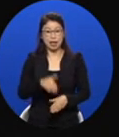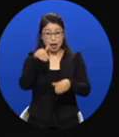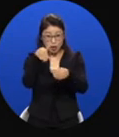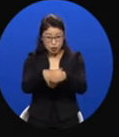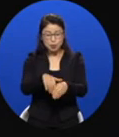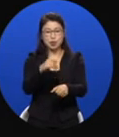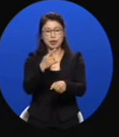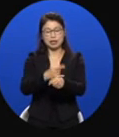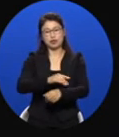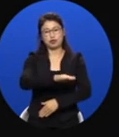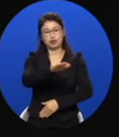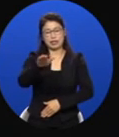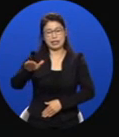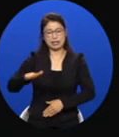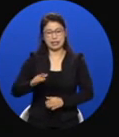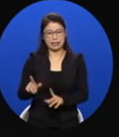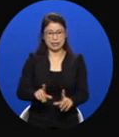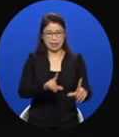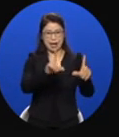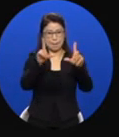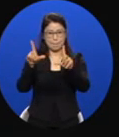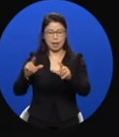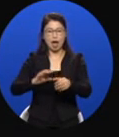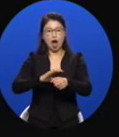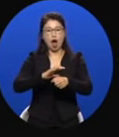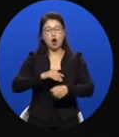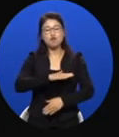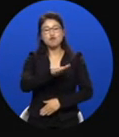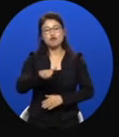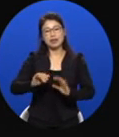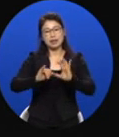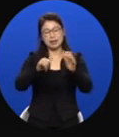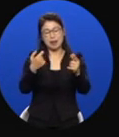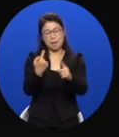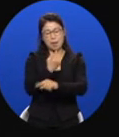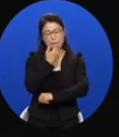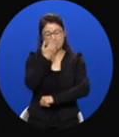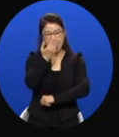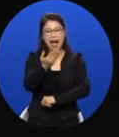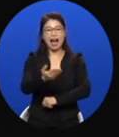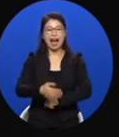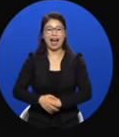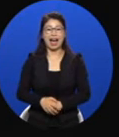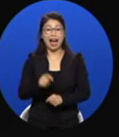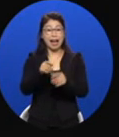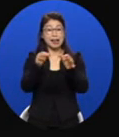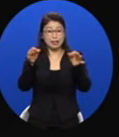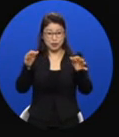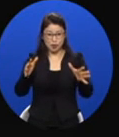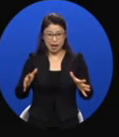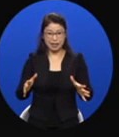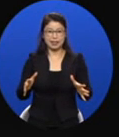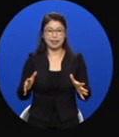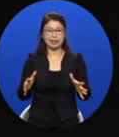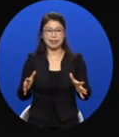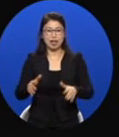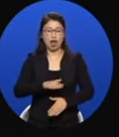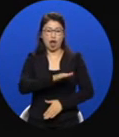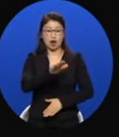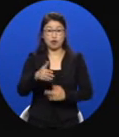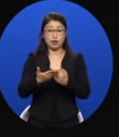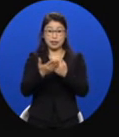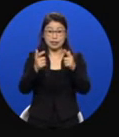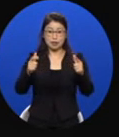통해서 우리는 우리의 삶, 우리의 세상을 바꿀 수 있습니다. 그동안 우리